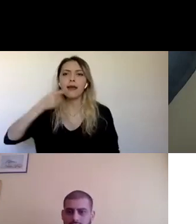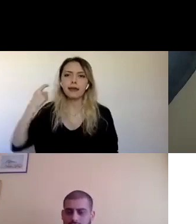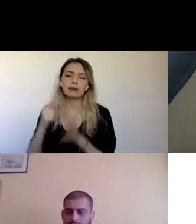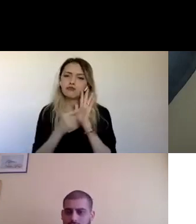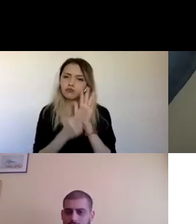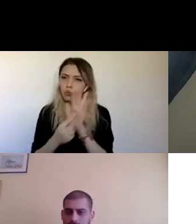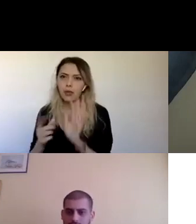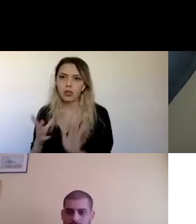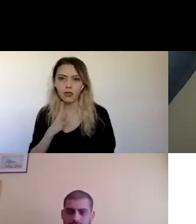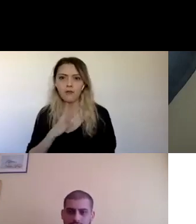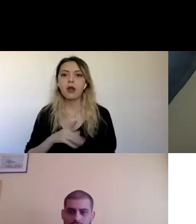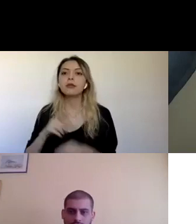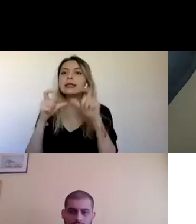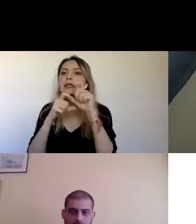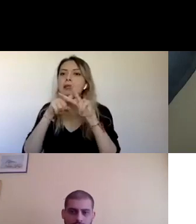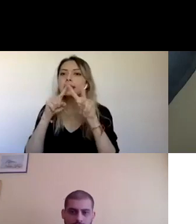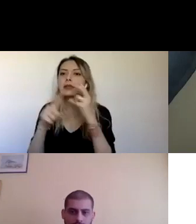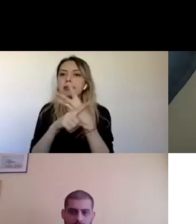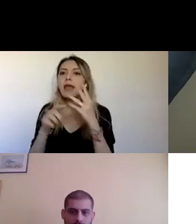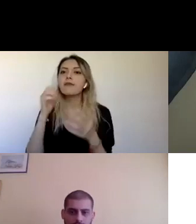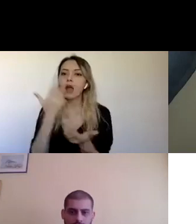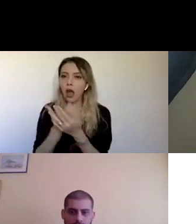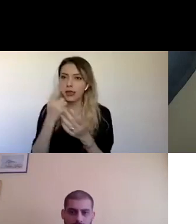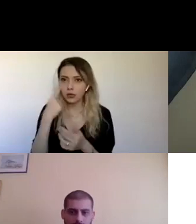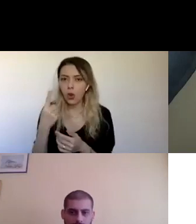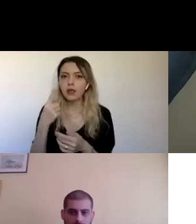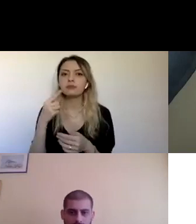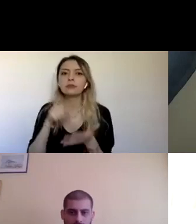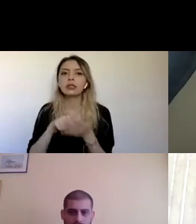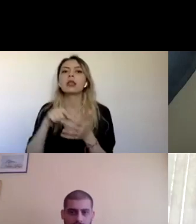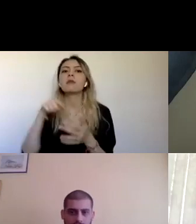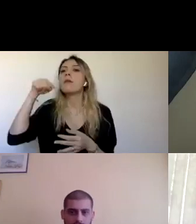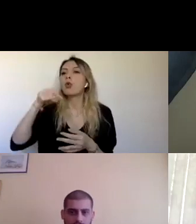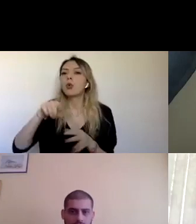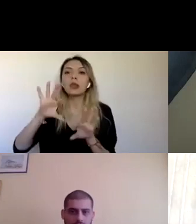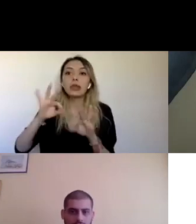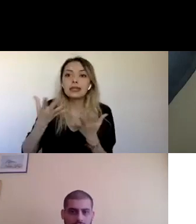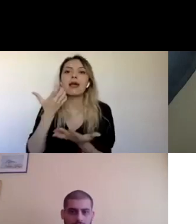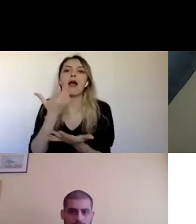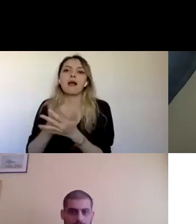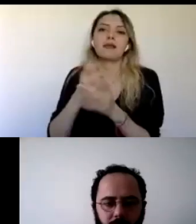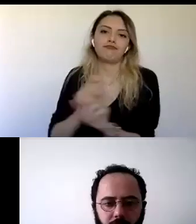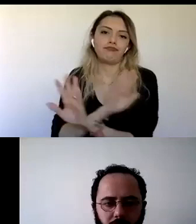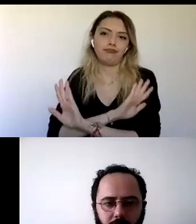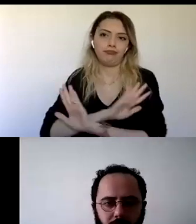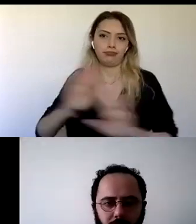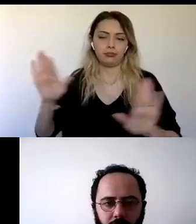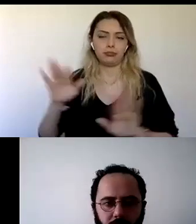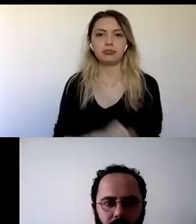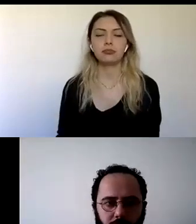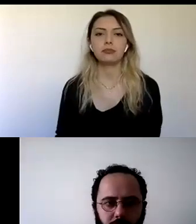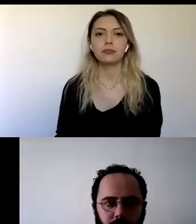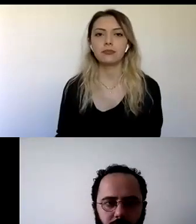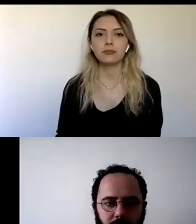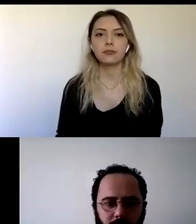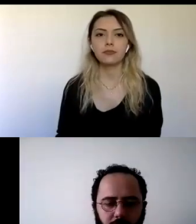Gerekte şuradan da sayfayı bugünkü halinde kaydedebiliriz. Bu da dediğim gibi özellikle